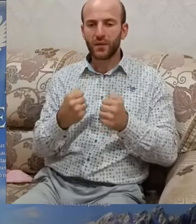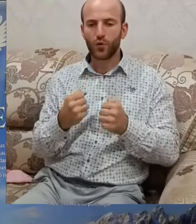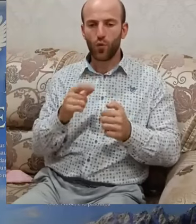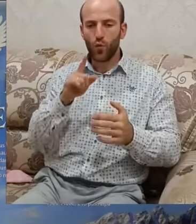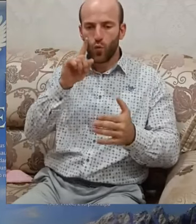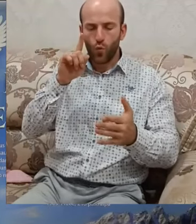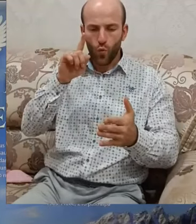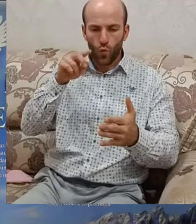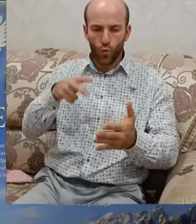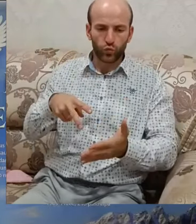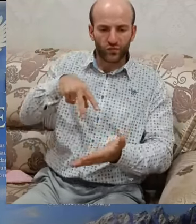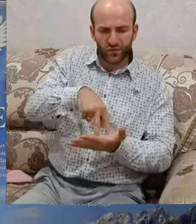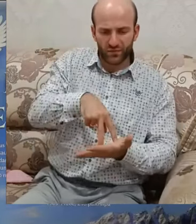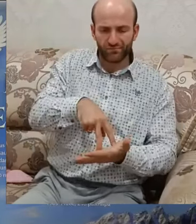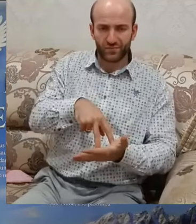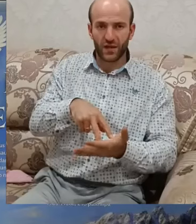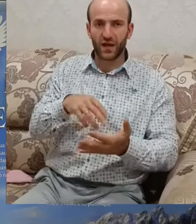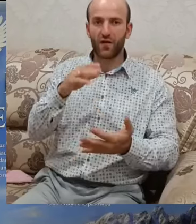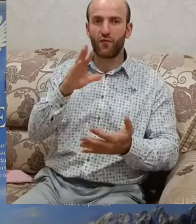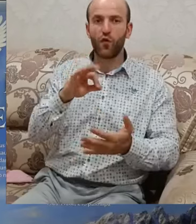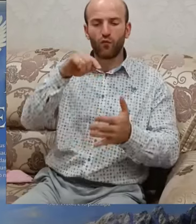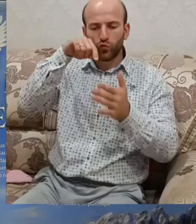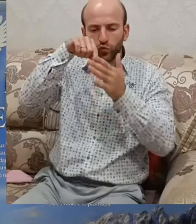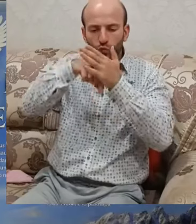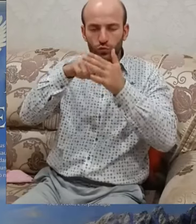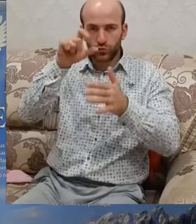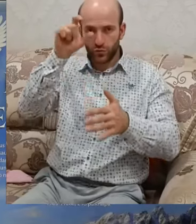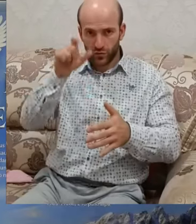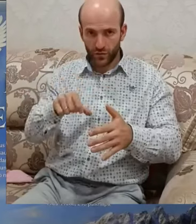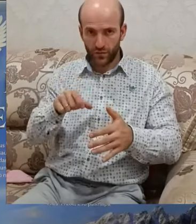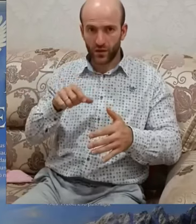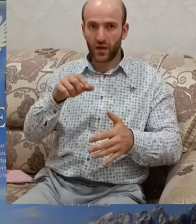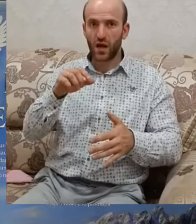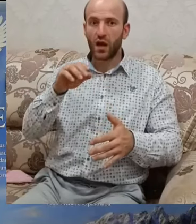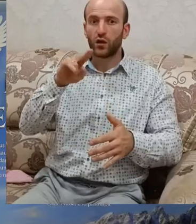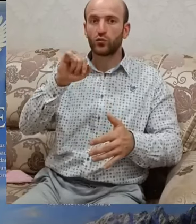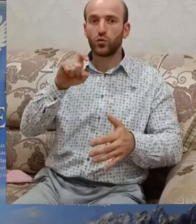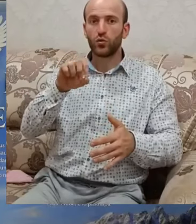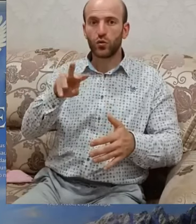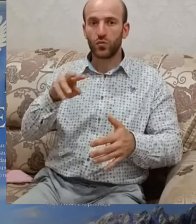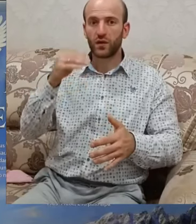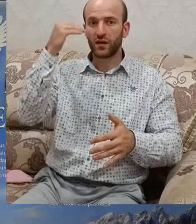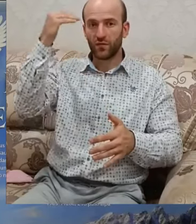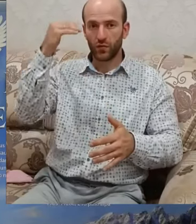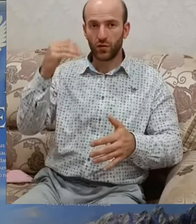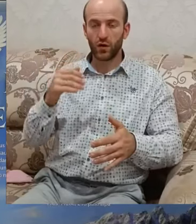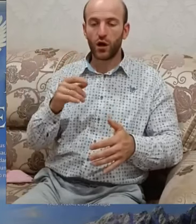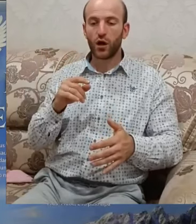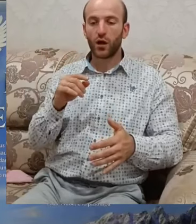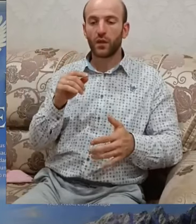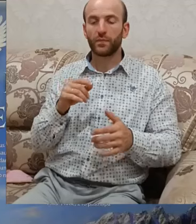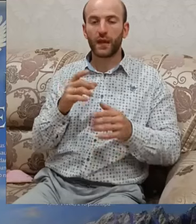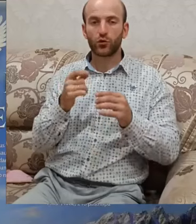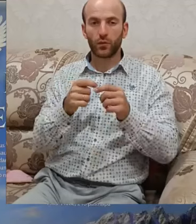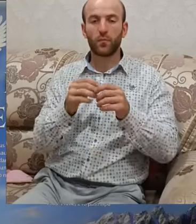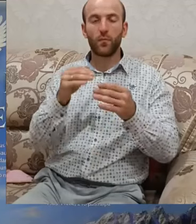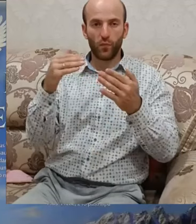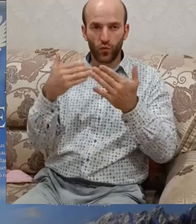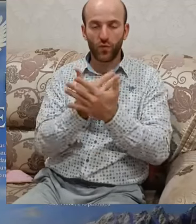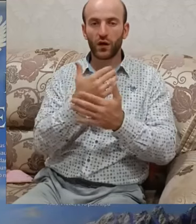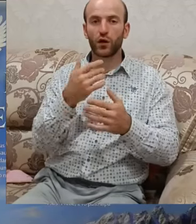pagal savo šlovės turtus, kas yra jo šlovė ir jo turtai. Еще раз медленно, чтобы он по богатству славы своей.